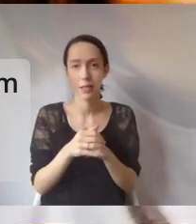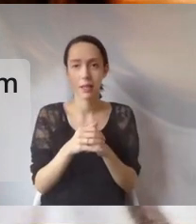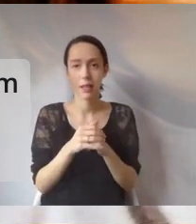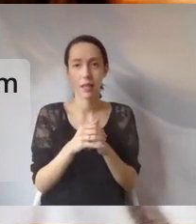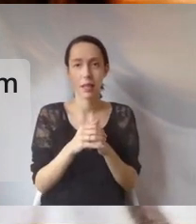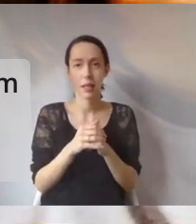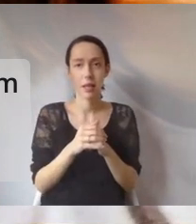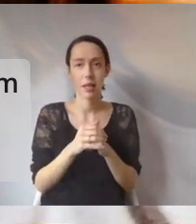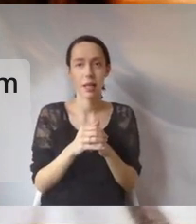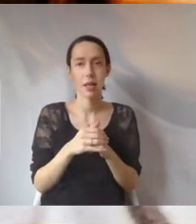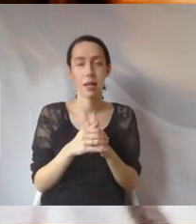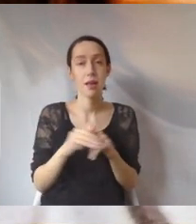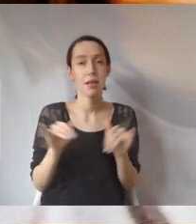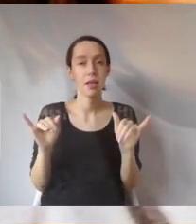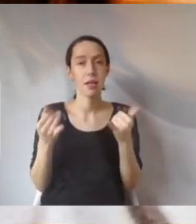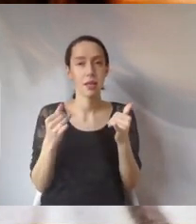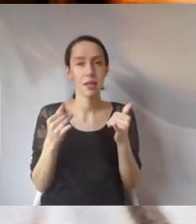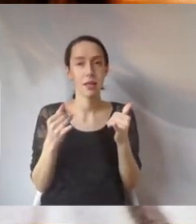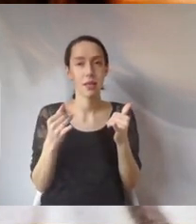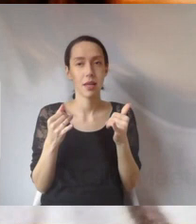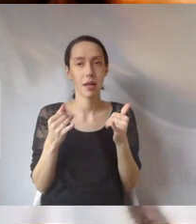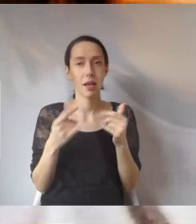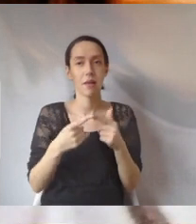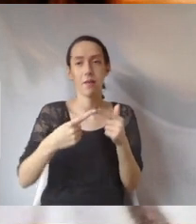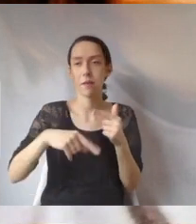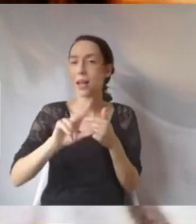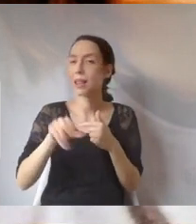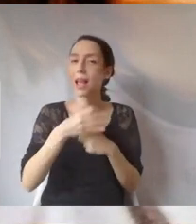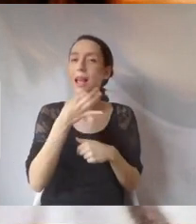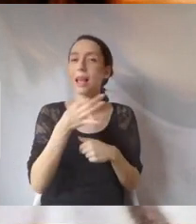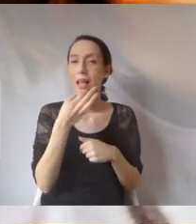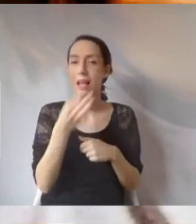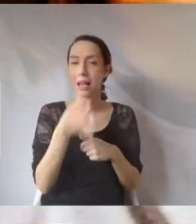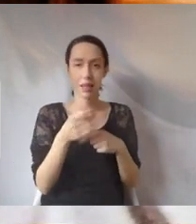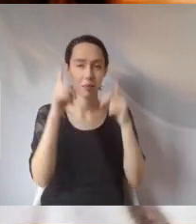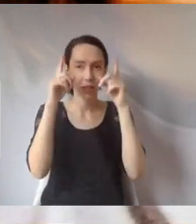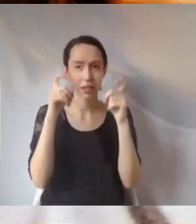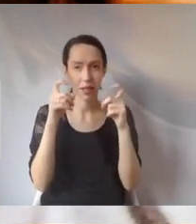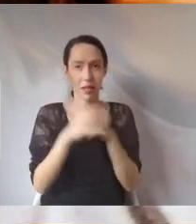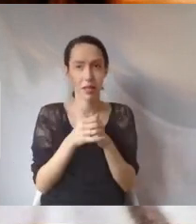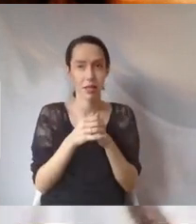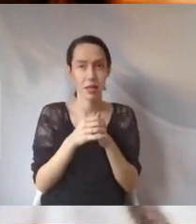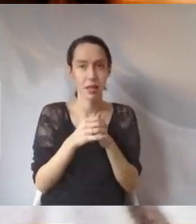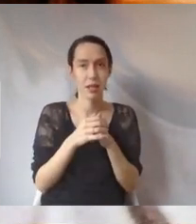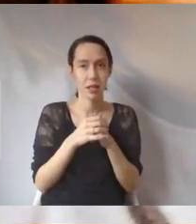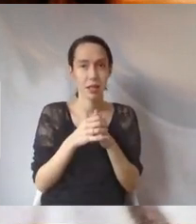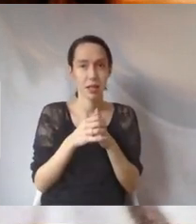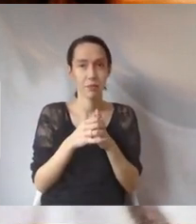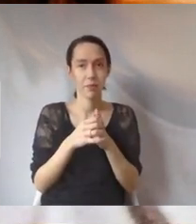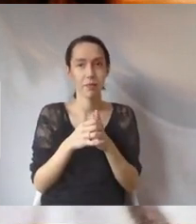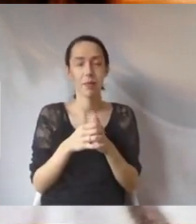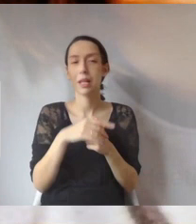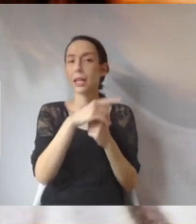najlepsze praktyki w tym zakresie, to spotkałam się z informacjami, że po prostu ludzie są bardziej skłonni do wejścia z nami w